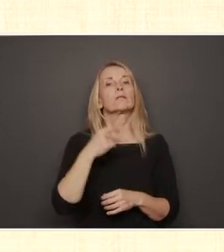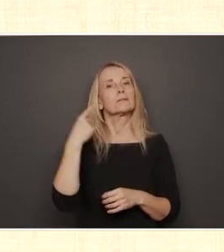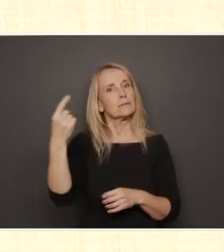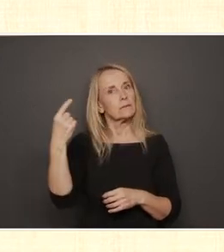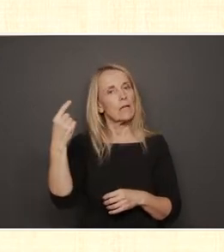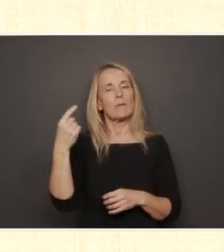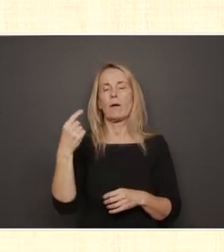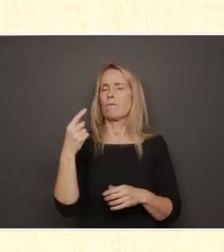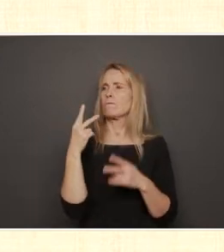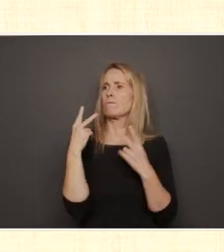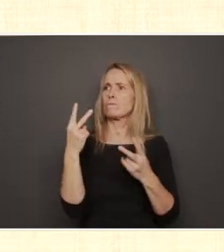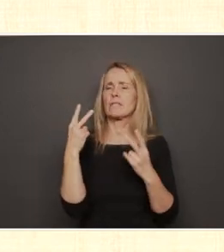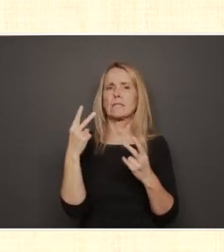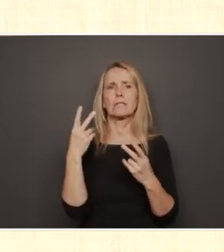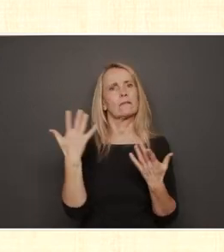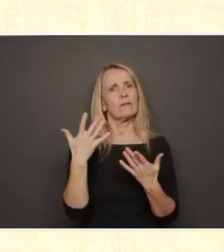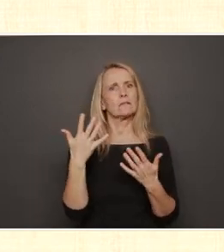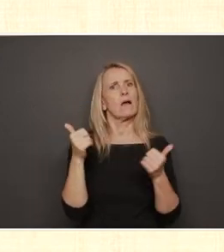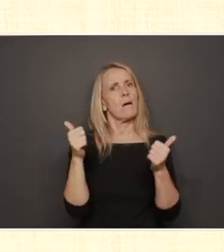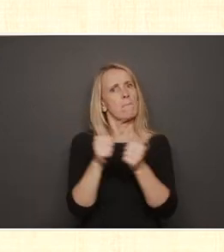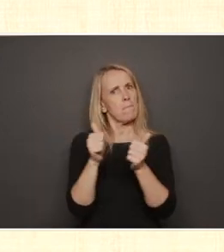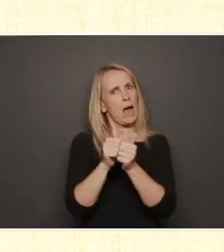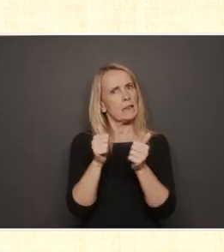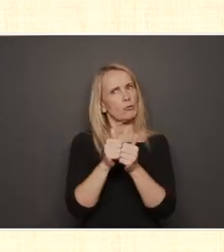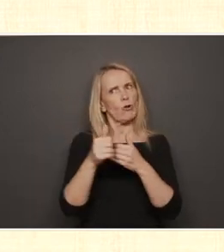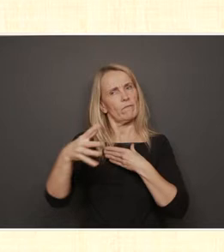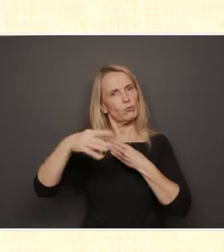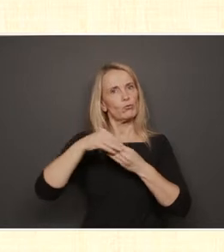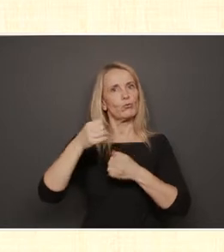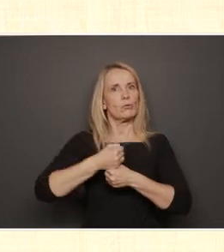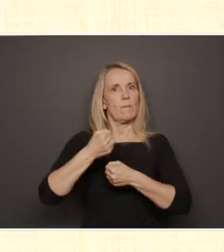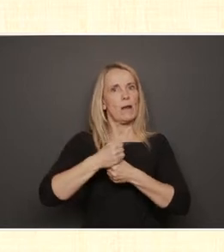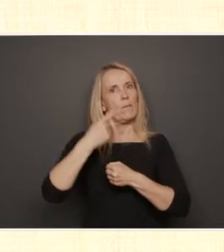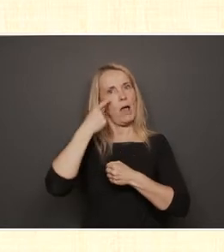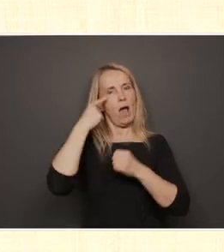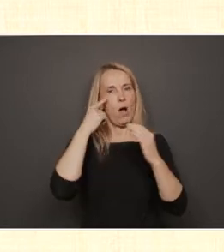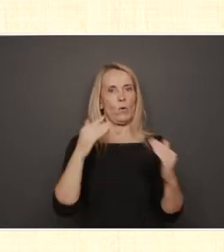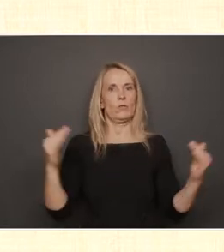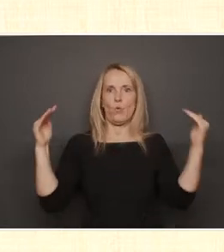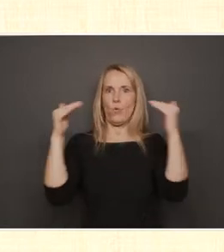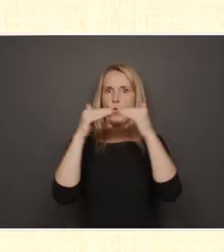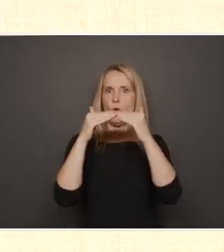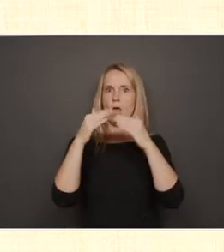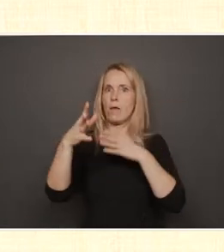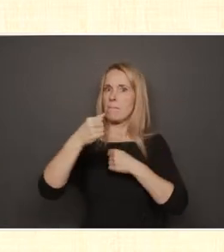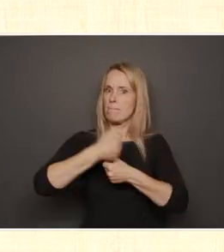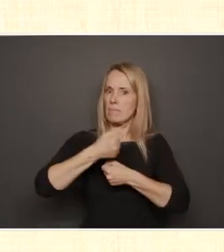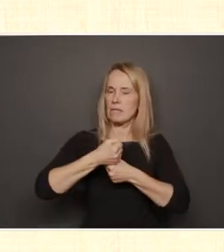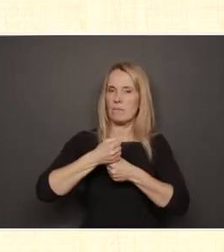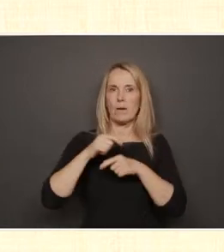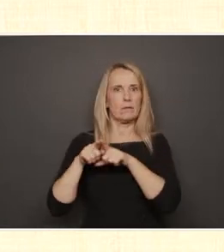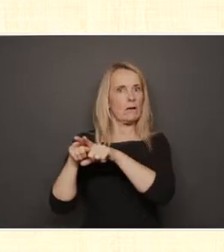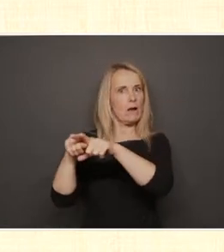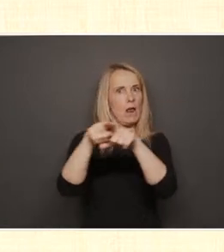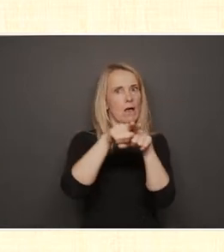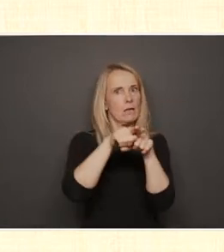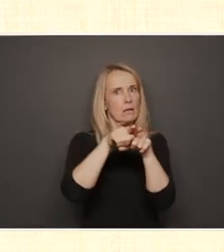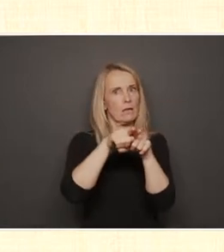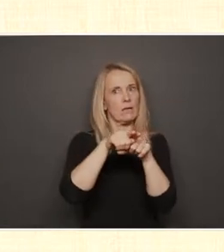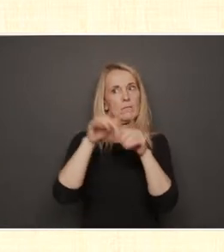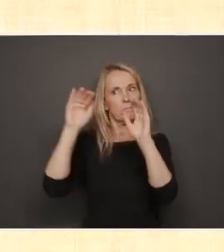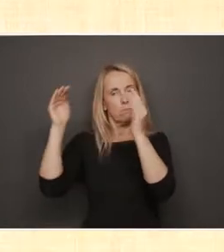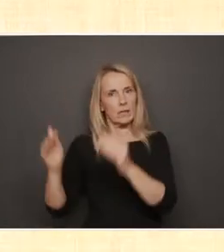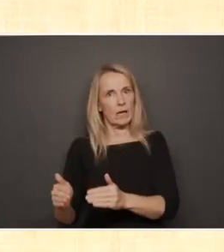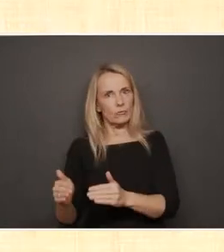legt besonderen Wert auf eine partnerschaftliche Zusammenarbeit auf Augenhöhe mit seinen Mitarbeitenden mit Einschränkungen und geht